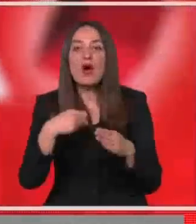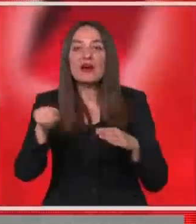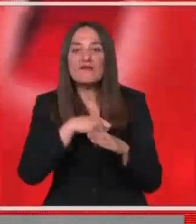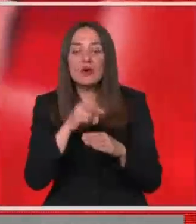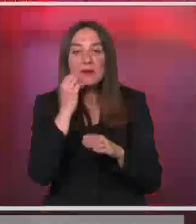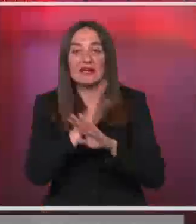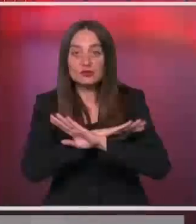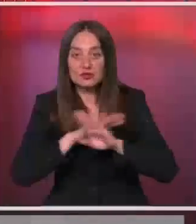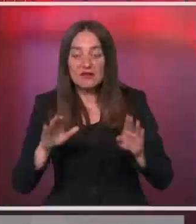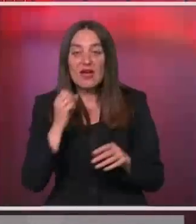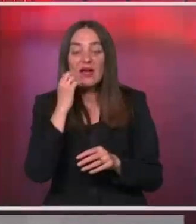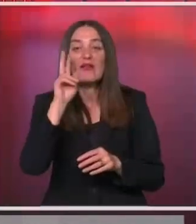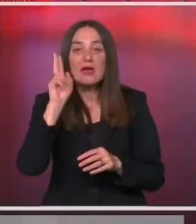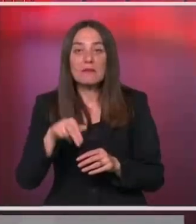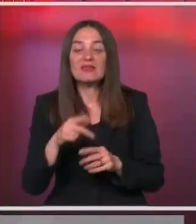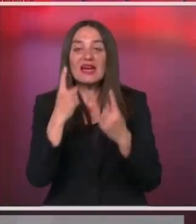su završene, kada imate